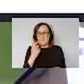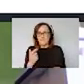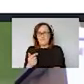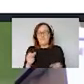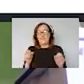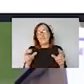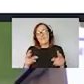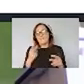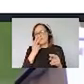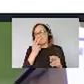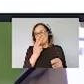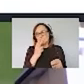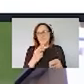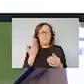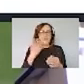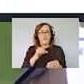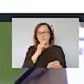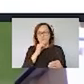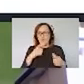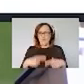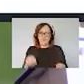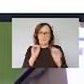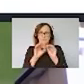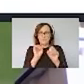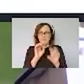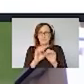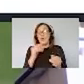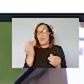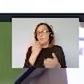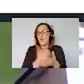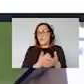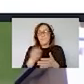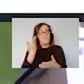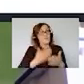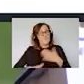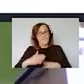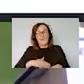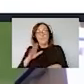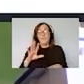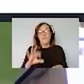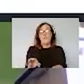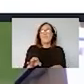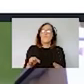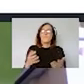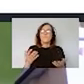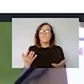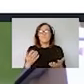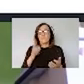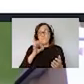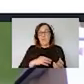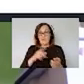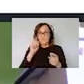Tak, widzę Państwa, bardzo dużo nas jest już w tej chwili i jeszcze Państwo korzystają. To mnie też ogromnie cieszy, bo jeśli Państwo